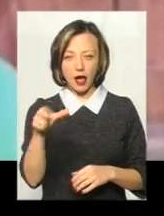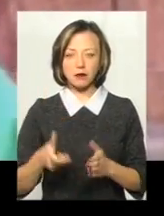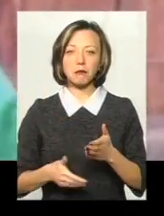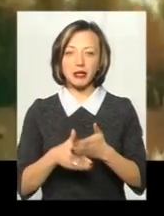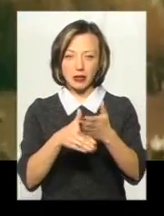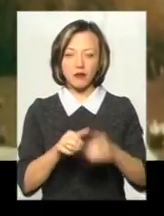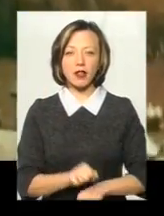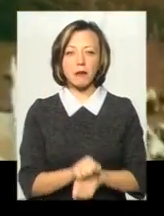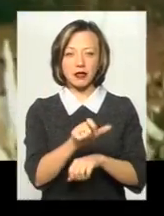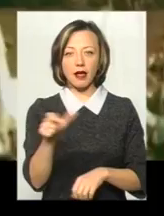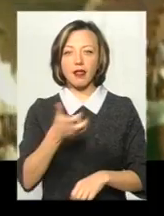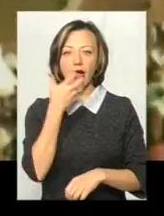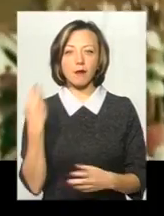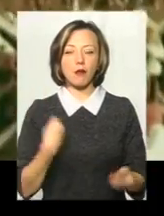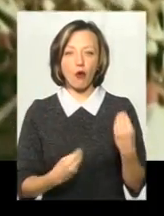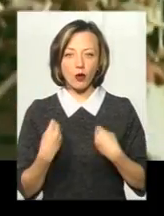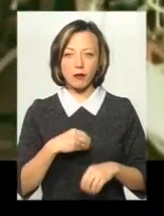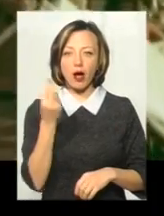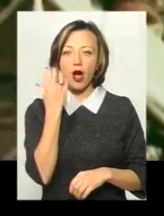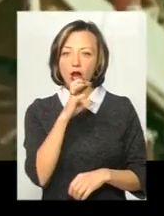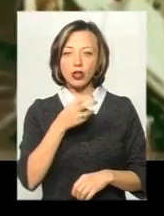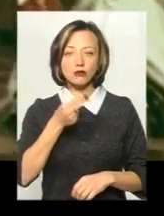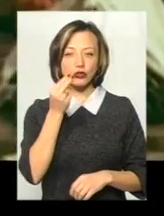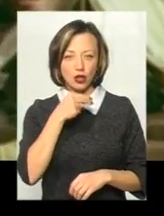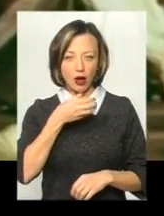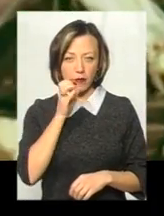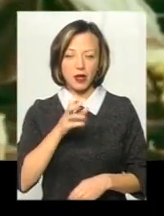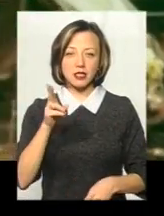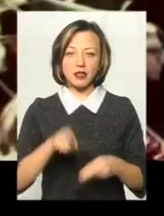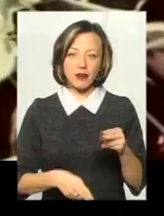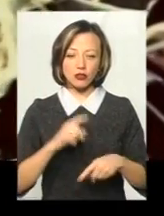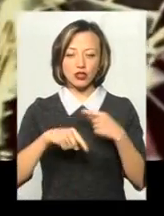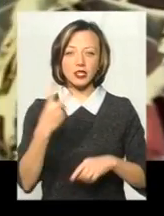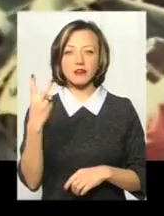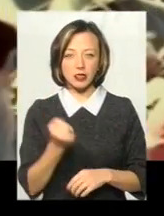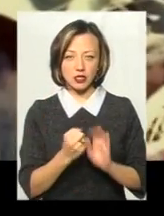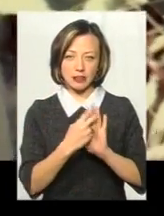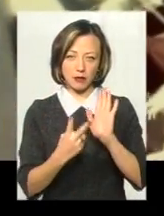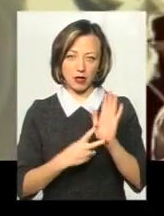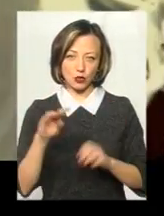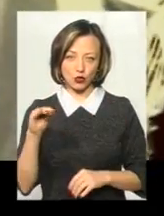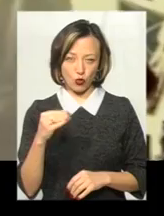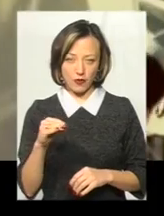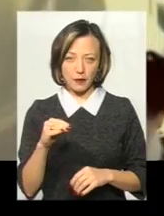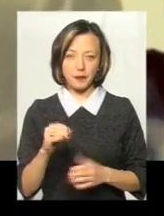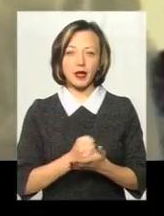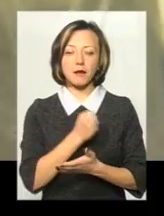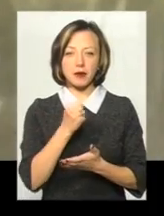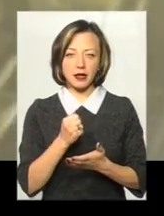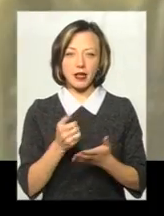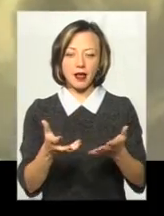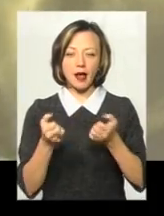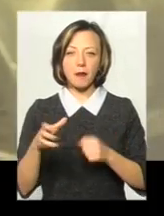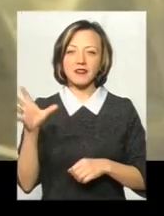підтримували мітингарів теплим одягом і гарячим чаєм. Завершилась вона через 2 тижні, 17 жовтня, прийняттям практично